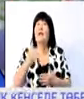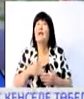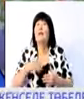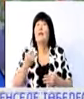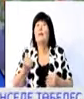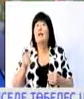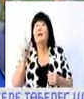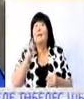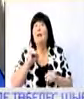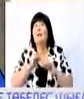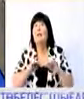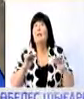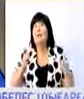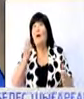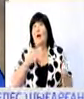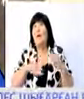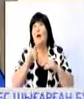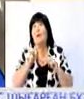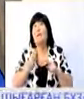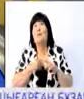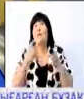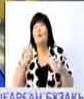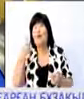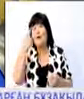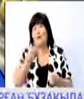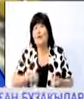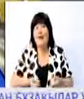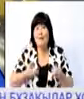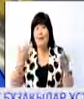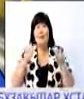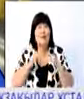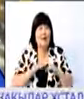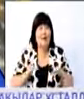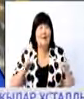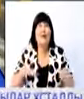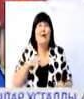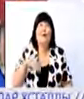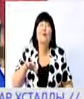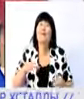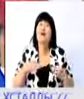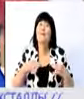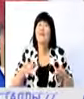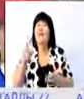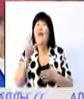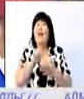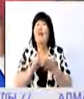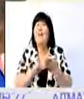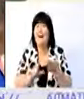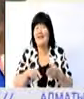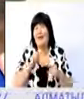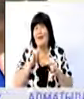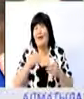бал мекеннің сәбилеріне қуаныш сыйлады. Бұл күні жүздері бал бұлжанған балақайлар көпшілікке мерекелік тақпақтарын тарту